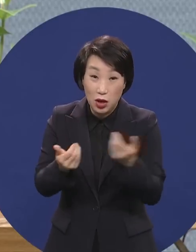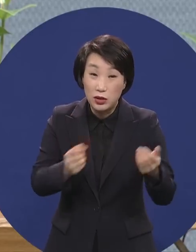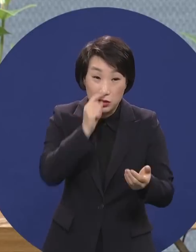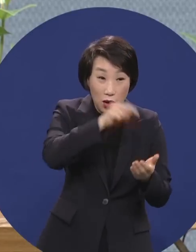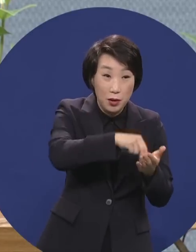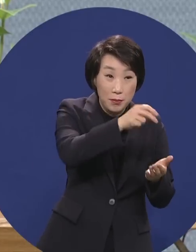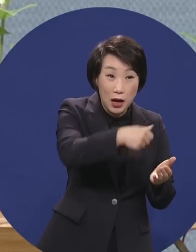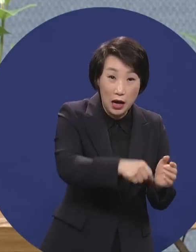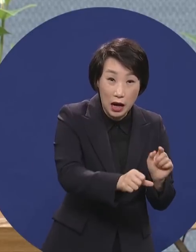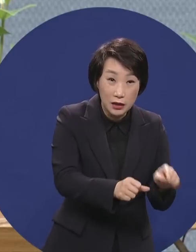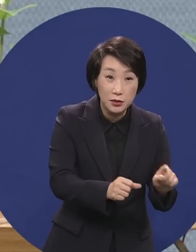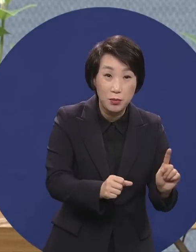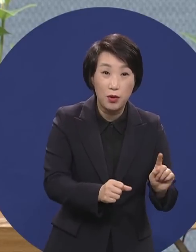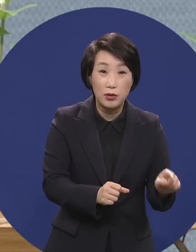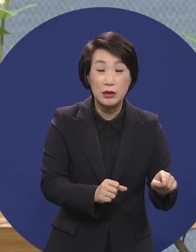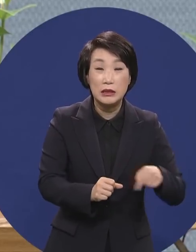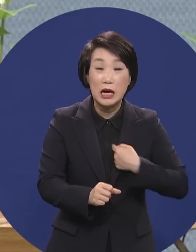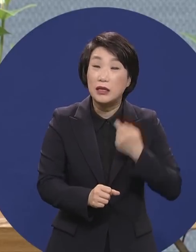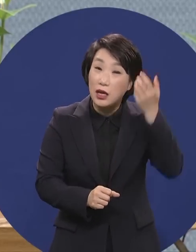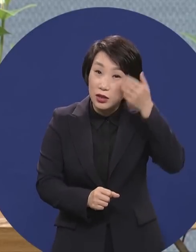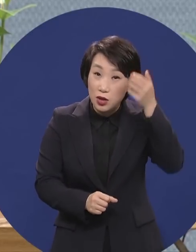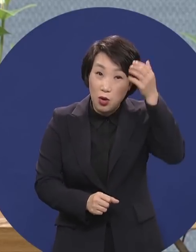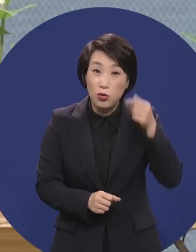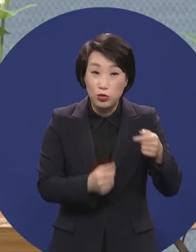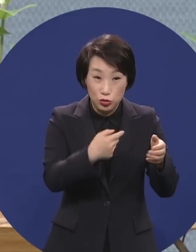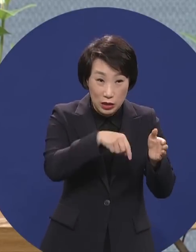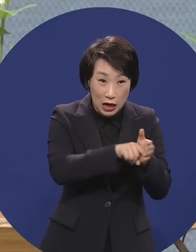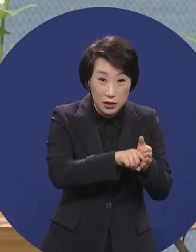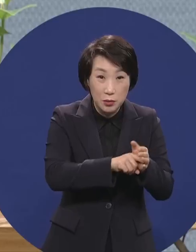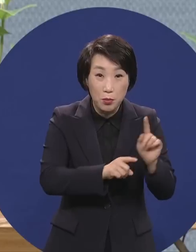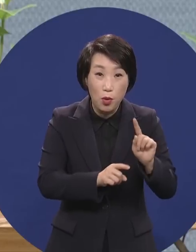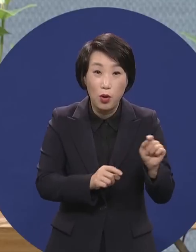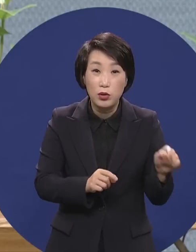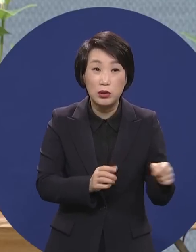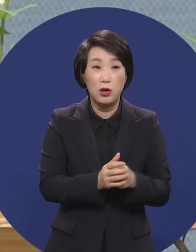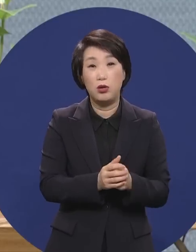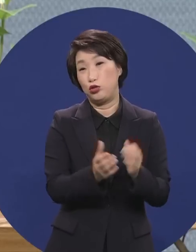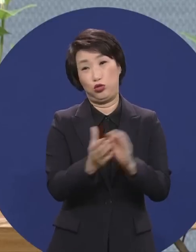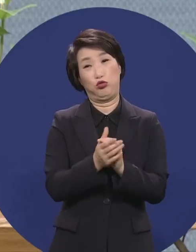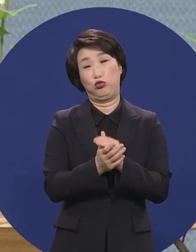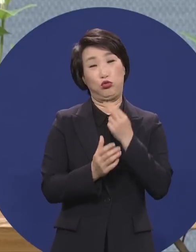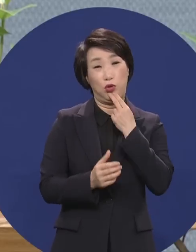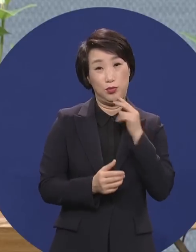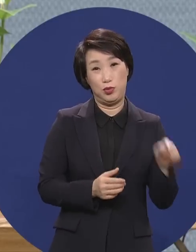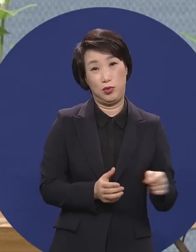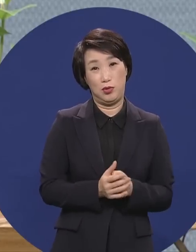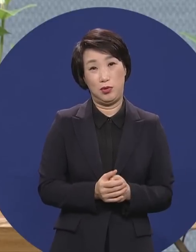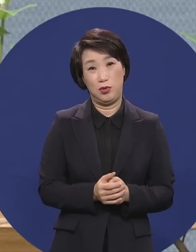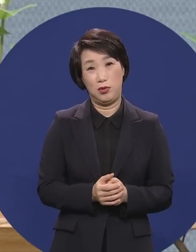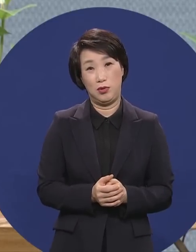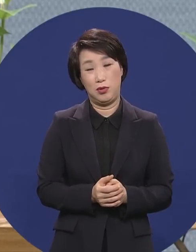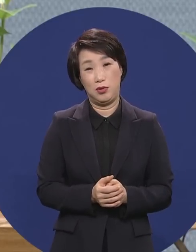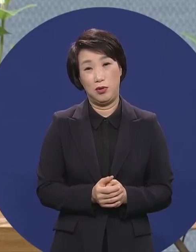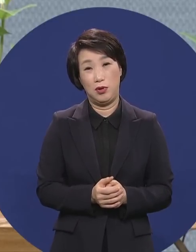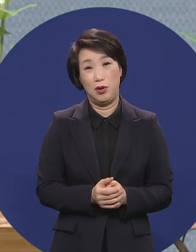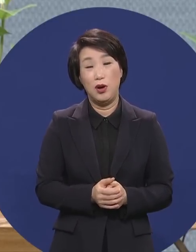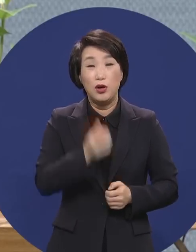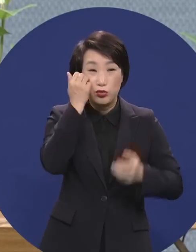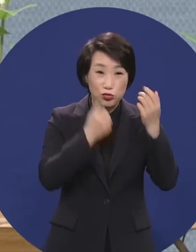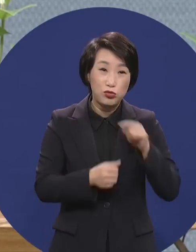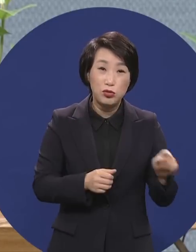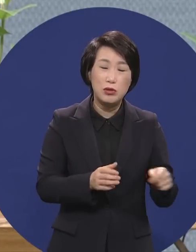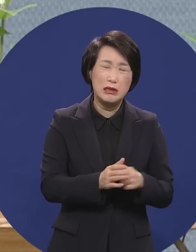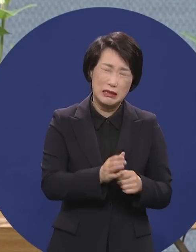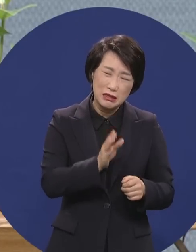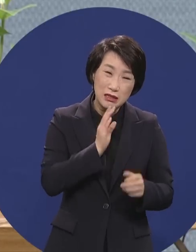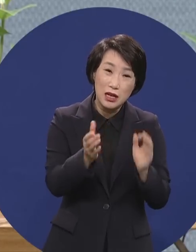탕자에게는 자기 영혼을 위한 어떤 친구도 없어요. 어떤